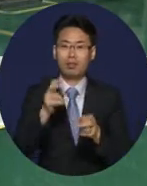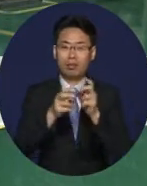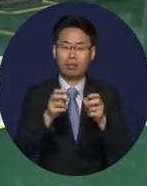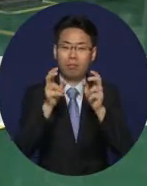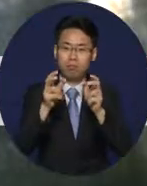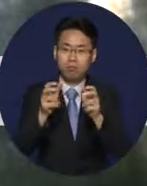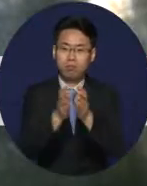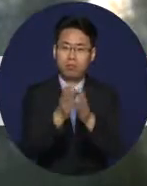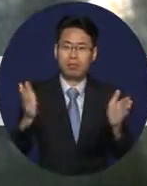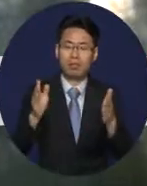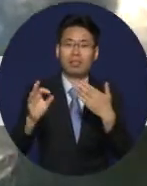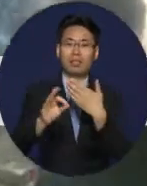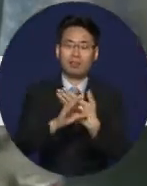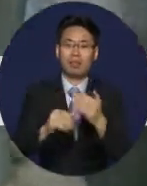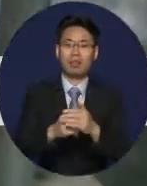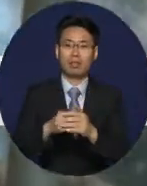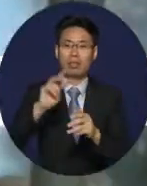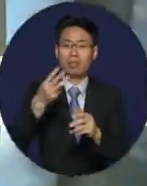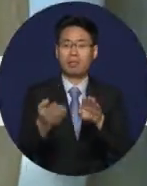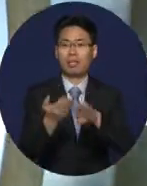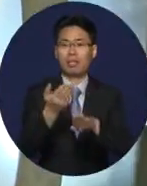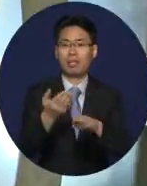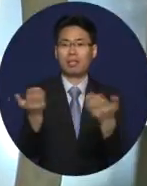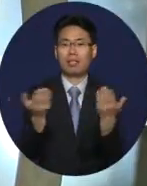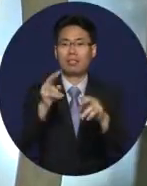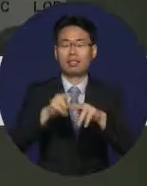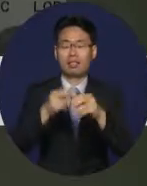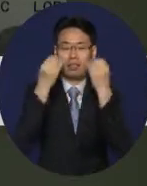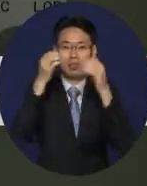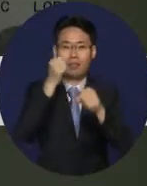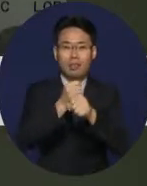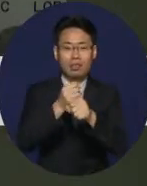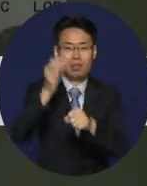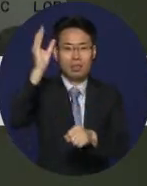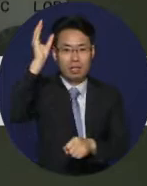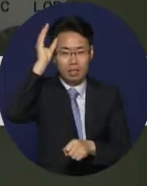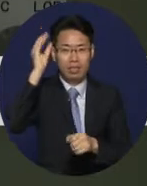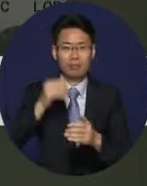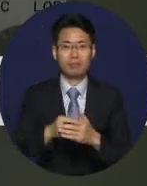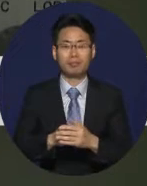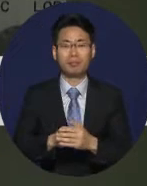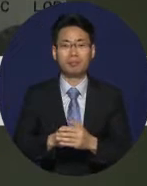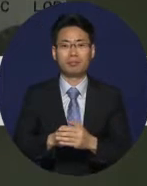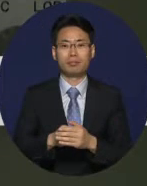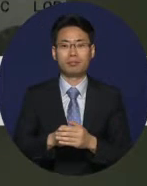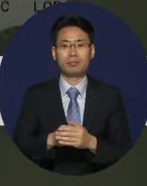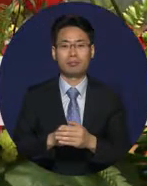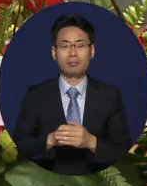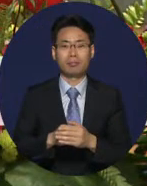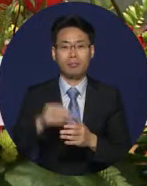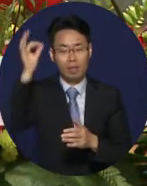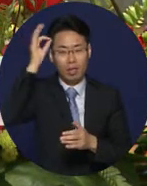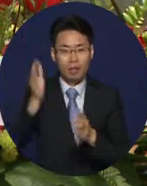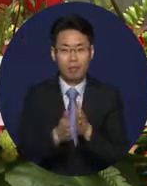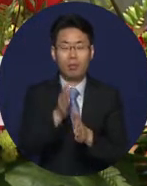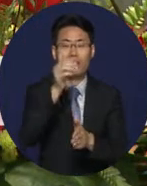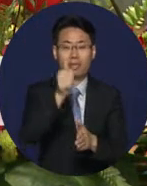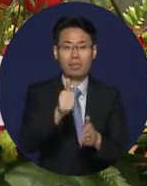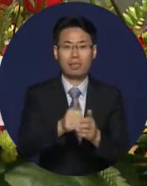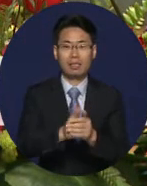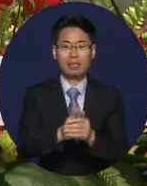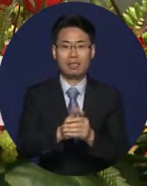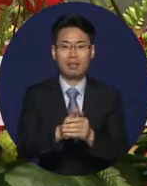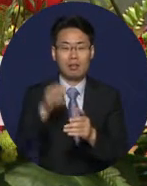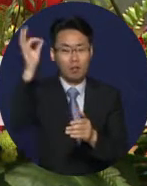공장이 본격적으로 가동될 경우 300개 이상의 일자리가 창출될 것으로 기대하고 있습니다. 이날 체결식에서 이강덕